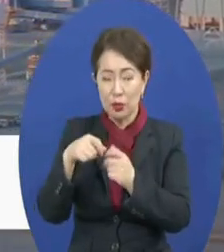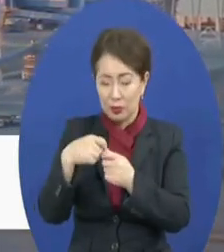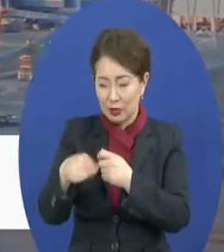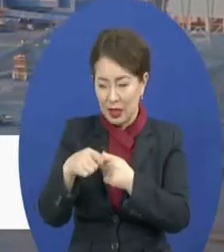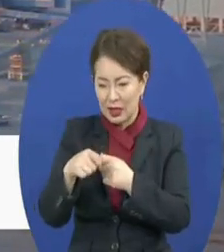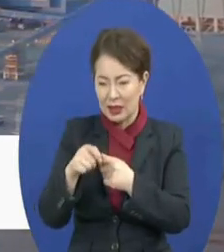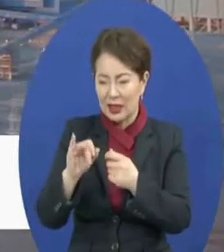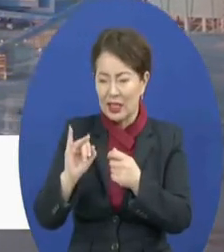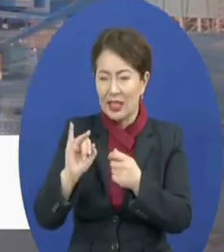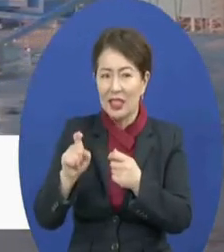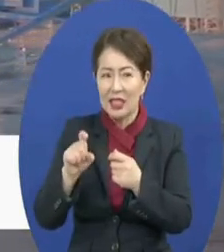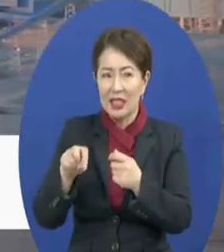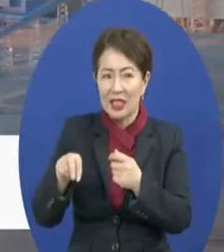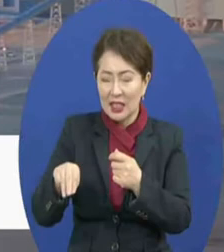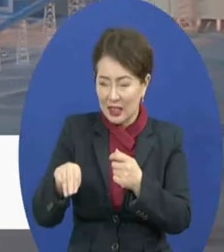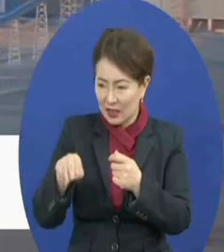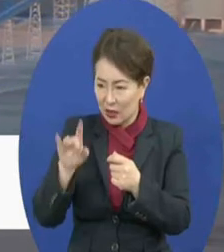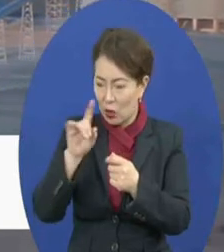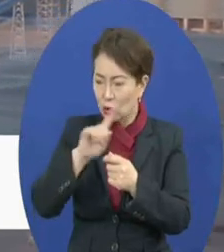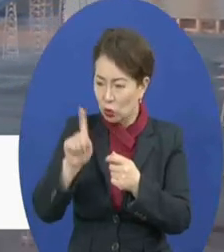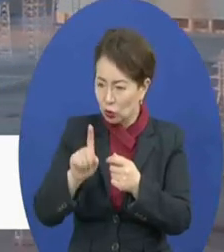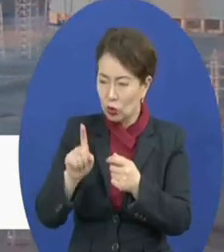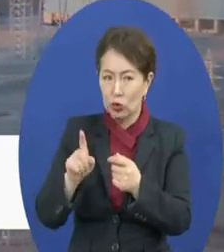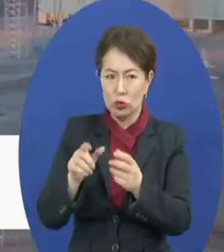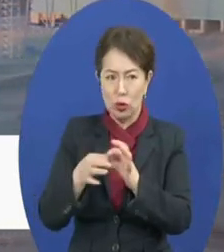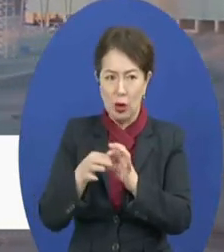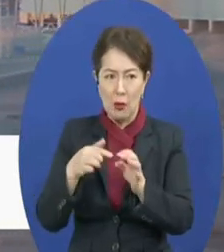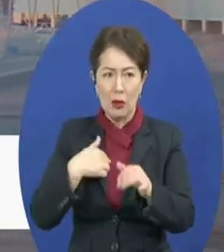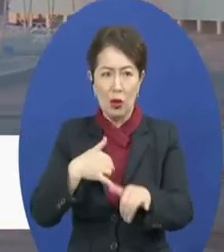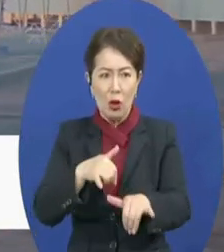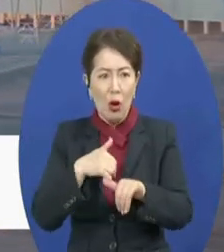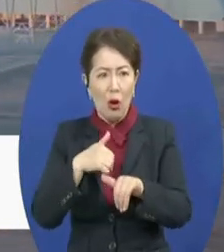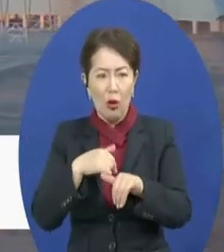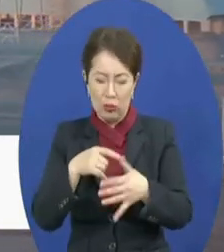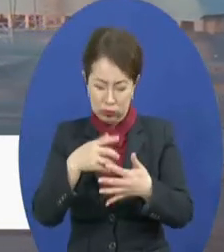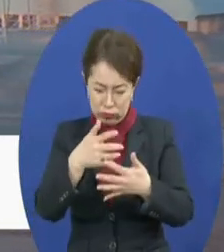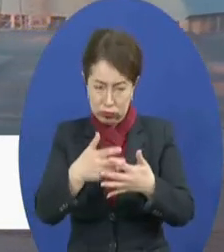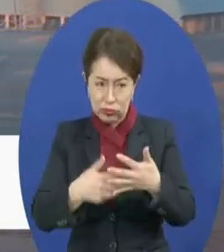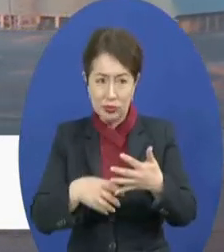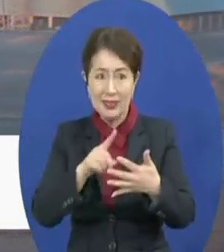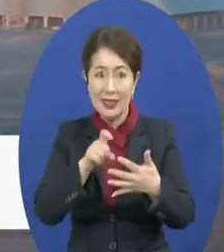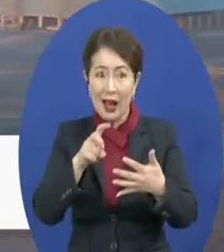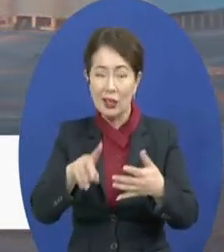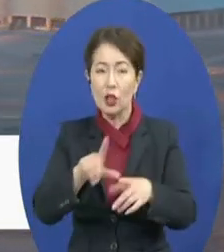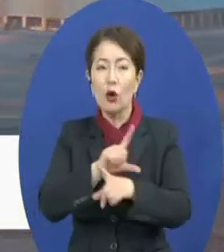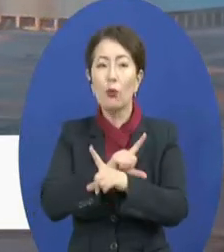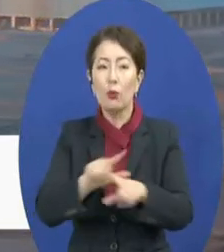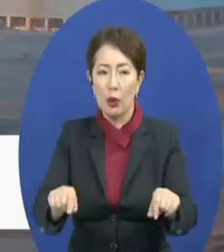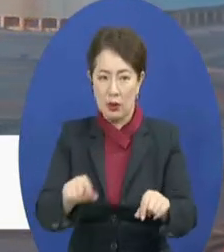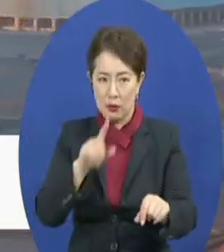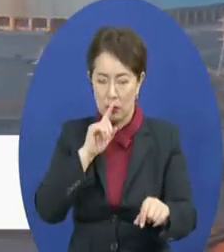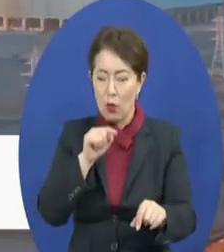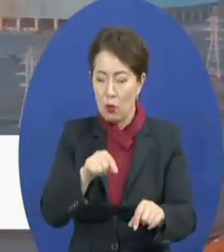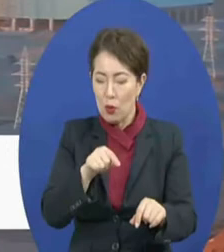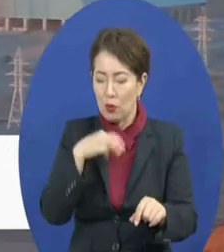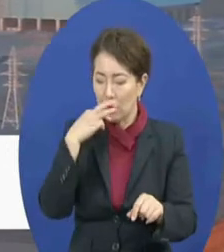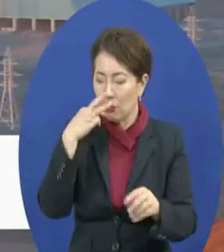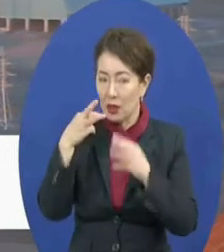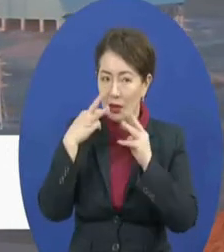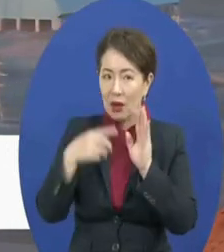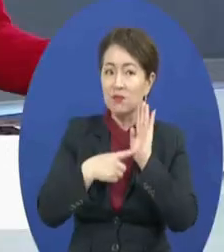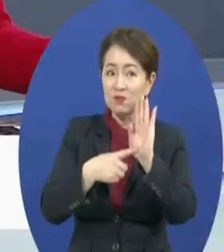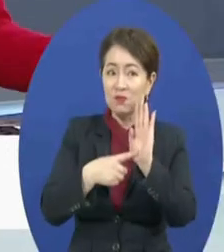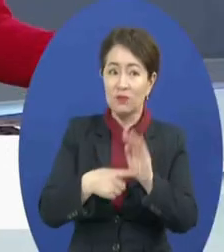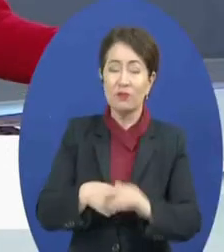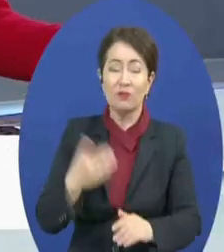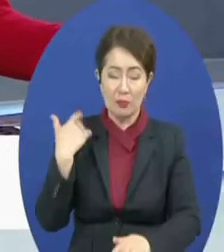зардлын хэрэгтрэлтийг хүлэн зөвшөөрсөн заалт гэх мэт манай тохиролтой Дубайн гэрээний заалтууд бүгд цуцлагдана гэж үзэж байгаагаа өөрийн сошиал хуудасаараа